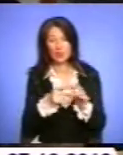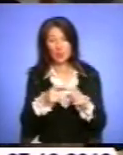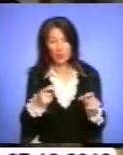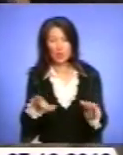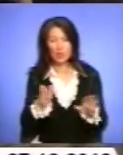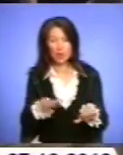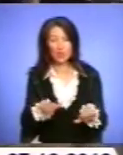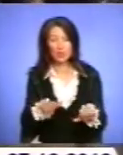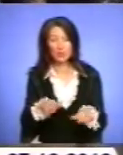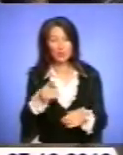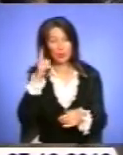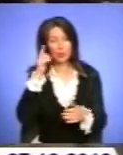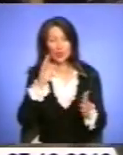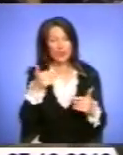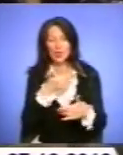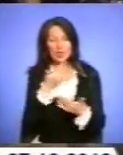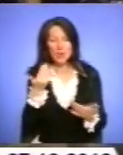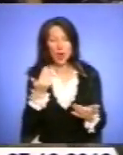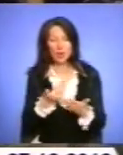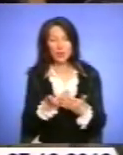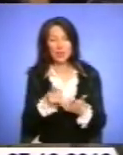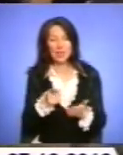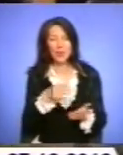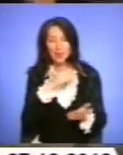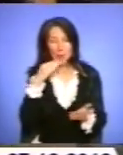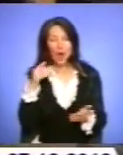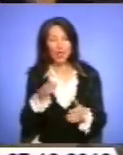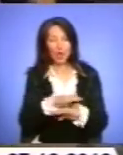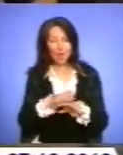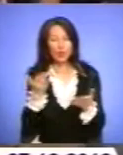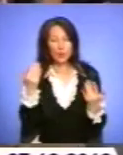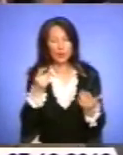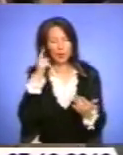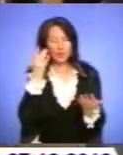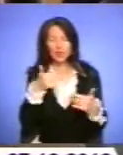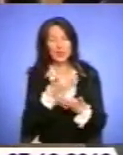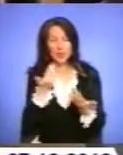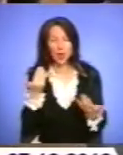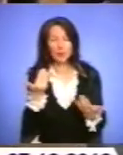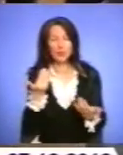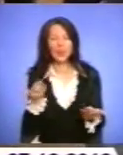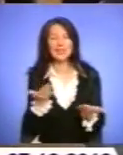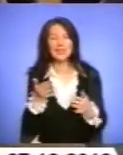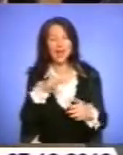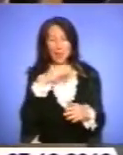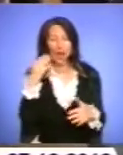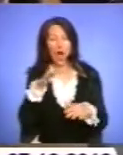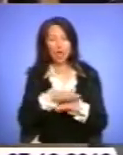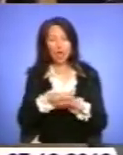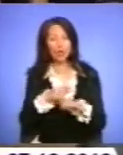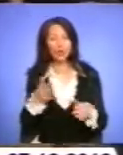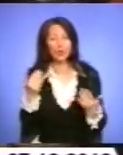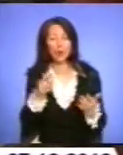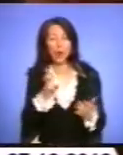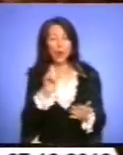лишилось, по-моєму. Думаю, що вже нема. Ну, якщо десь так, там, де багато народу відпочиває, думаю, вже нема. Вже всі... А де багато народу відпочиває?